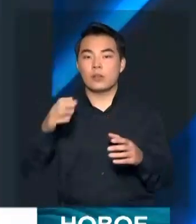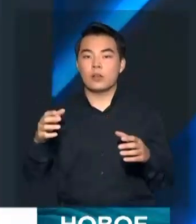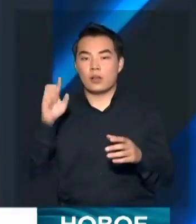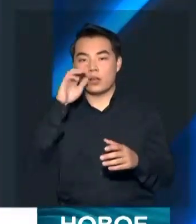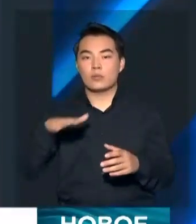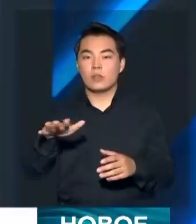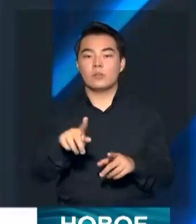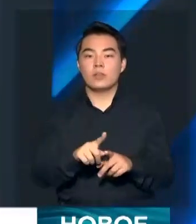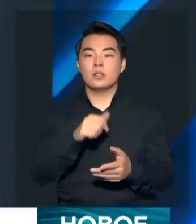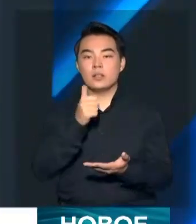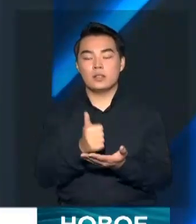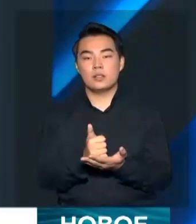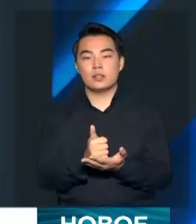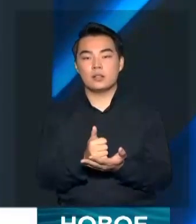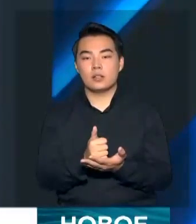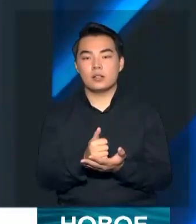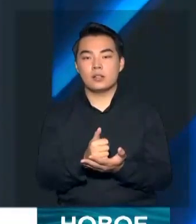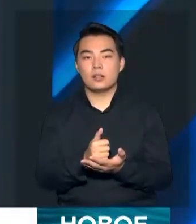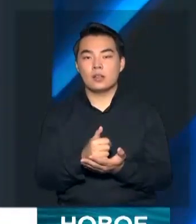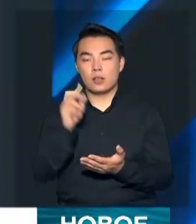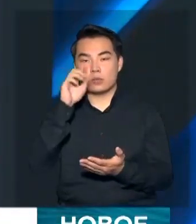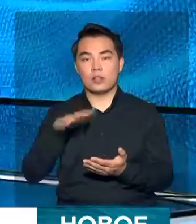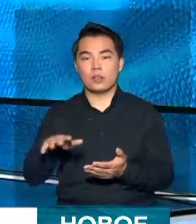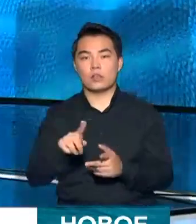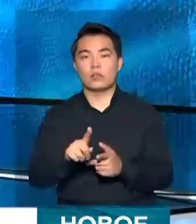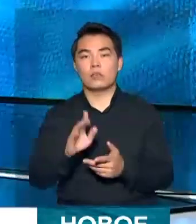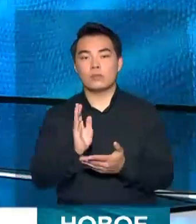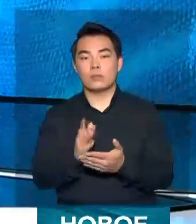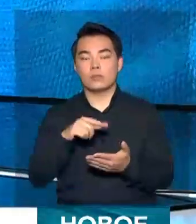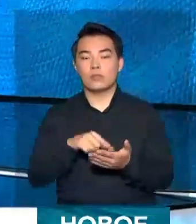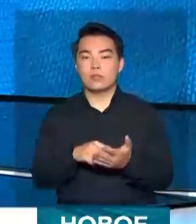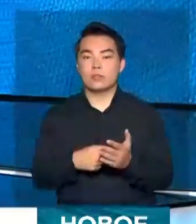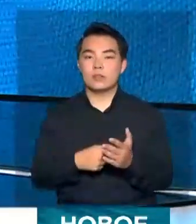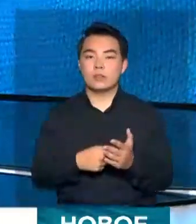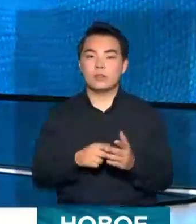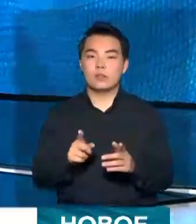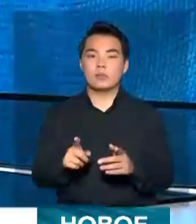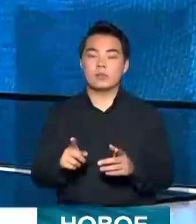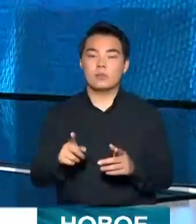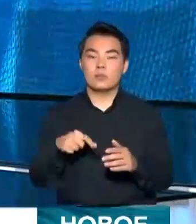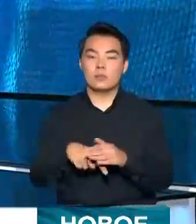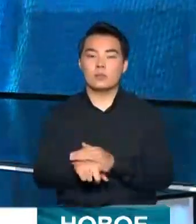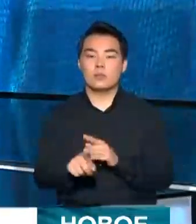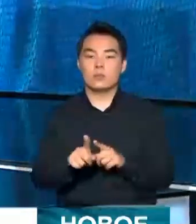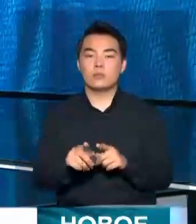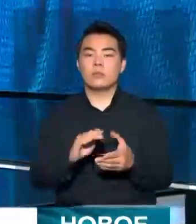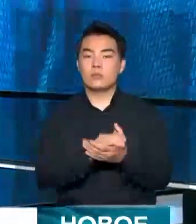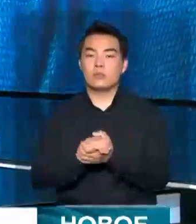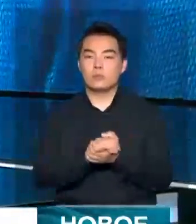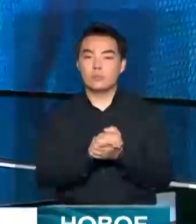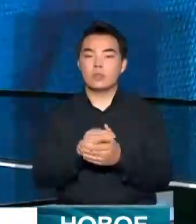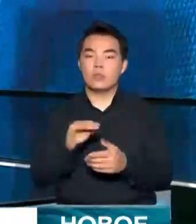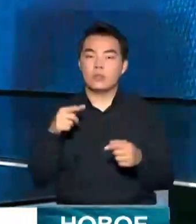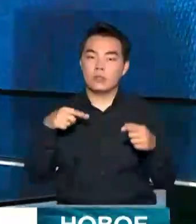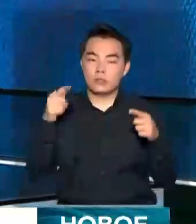Мы видим, что лидеры стран нацелены, да, на еще более тесное сотрудничество и укрепление